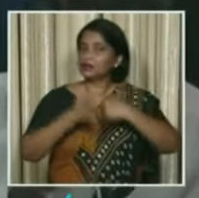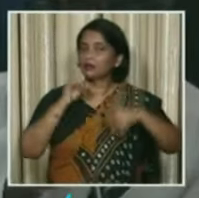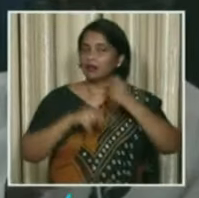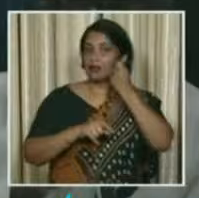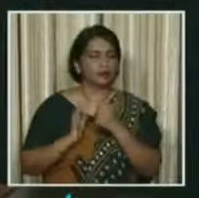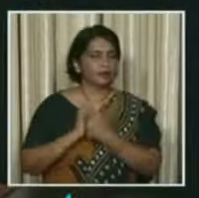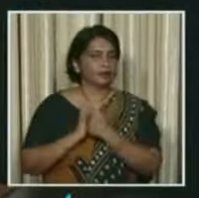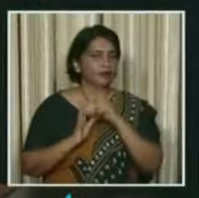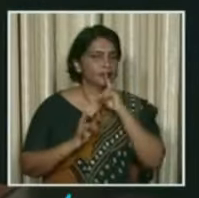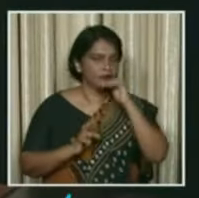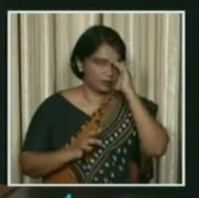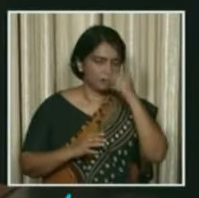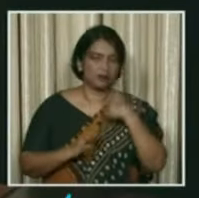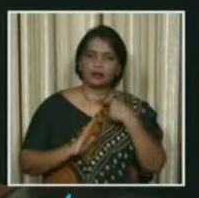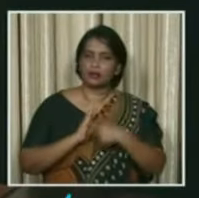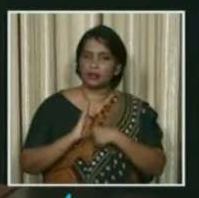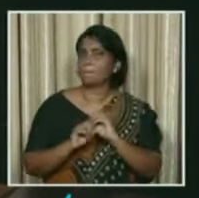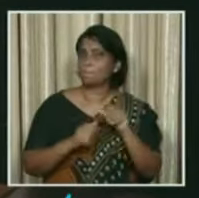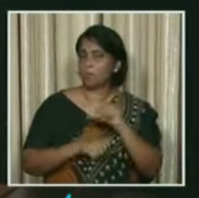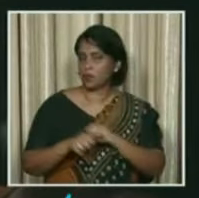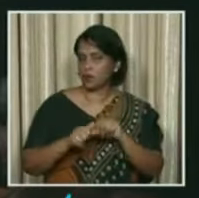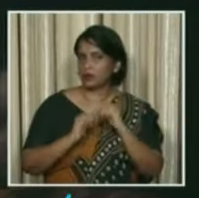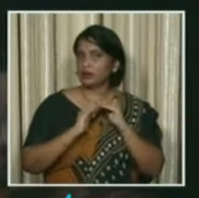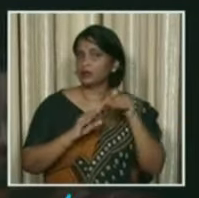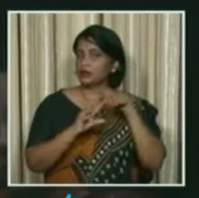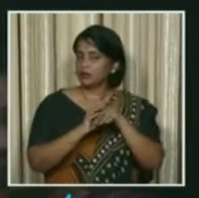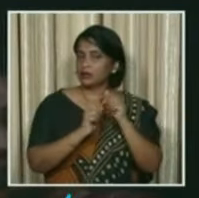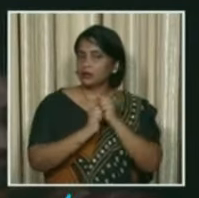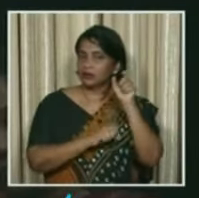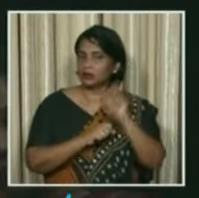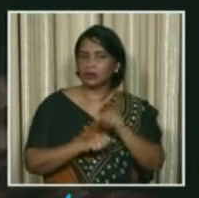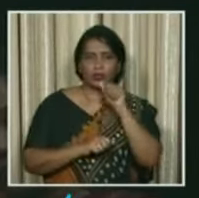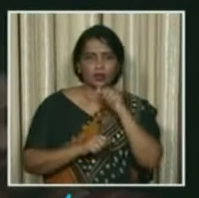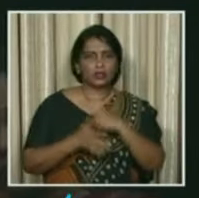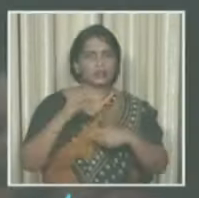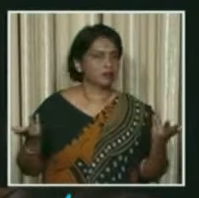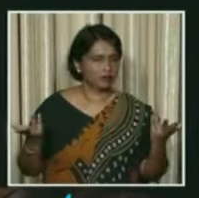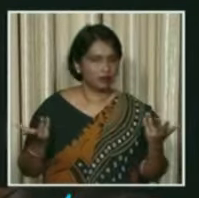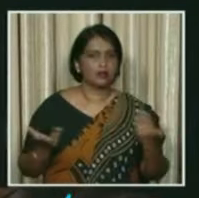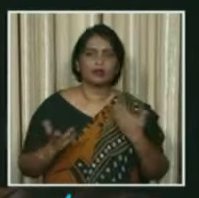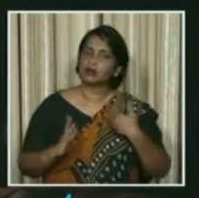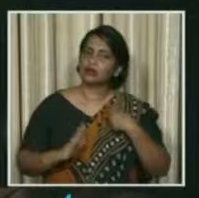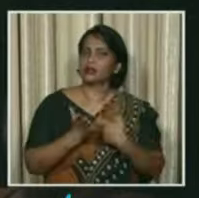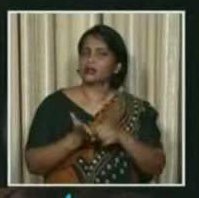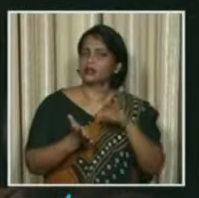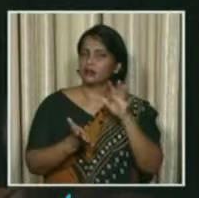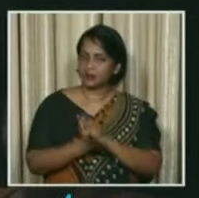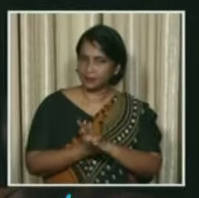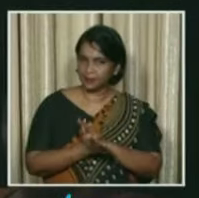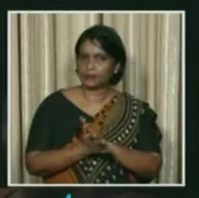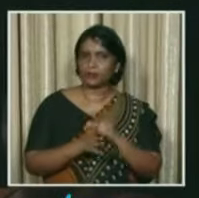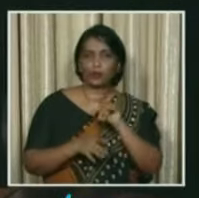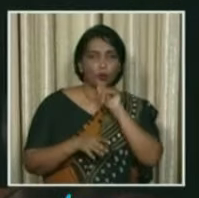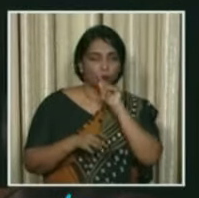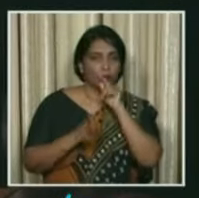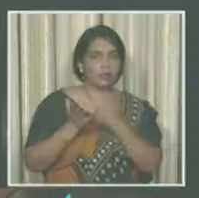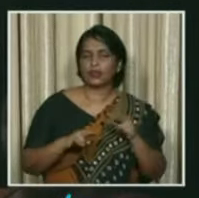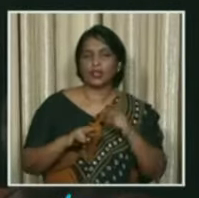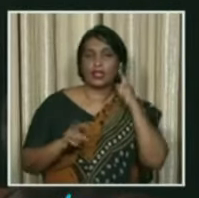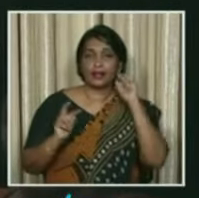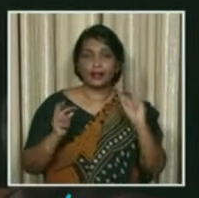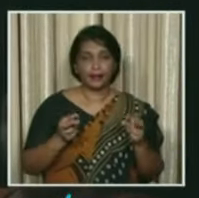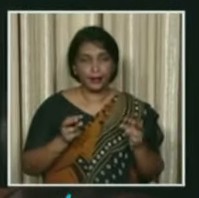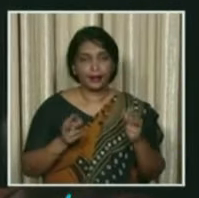කරලා කරගන්න. පෙරටේ මාධ්‍ය ආයතනවල ඒවේ කරන අයට කවදාවත් ඡන්දෙ දාන්න හම්බෙන්නේ නැහැ. ලියාපදිංචි රූපවාහිනී නාලිකා 17ක්